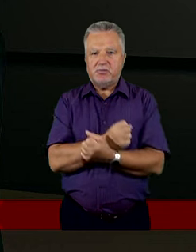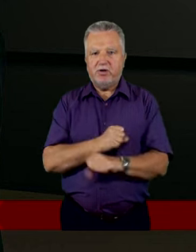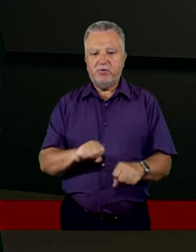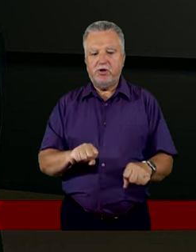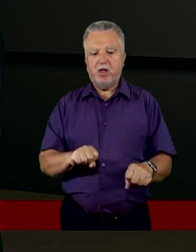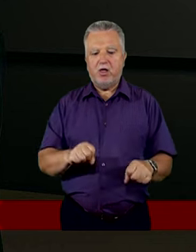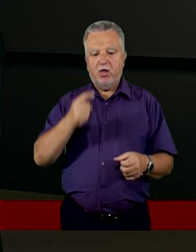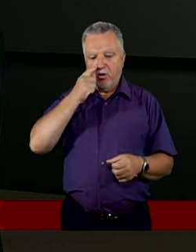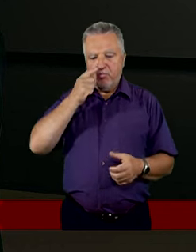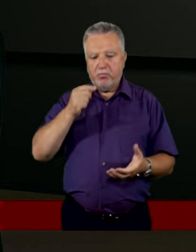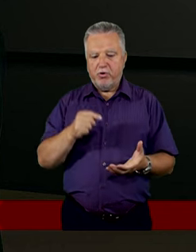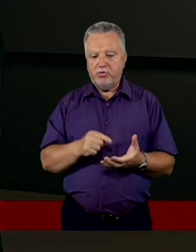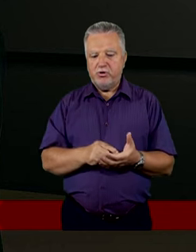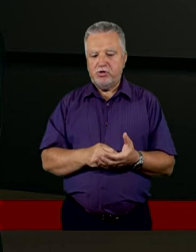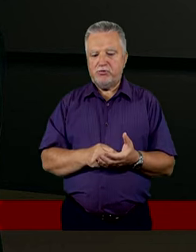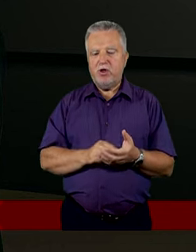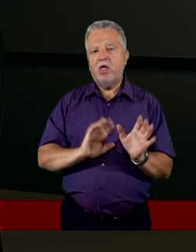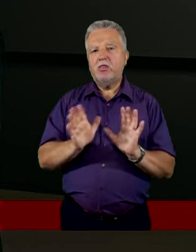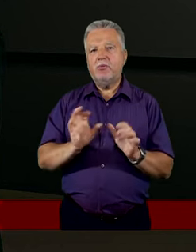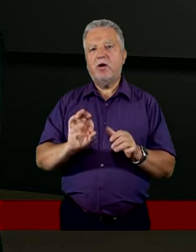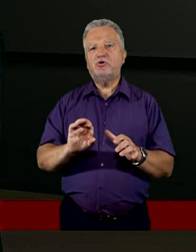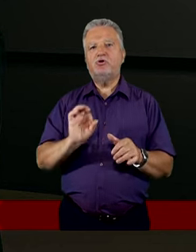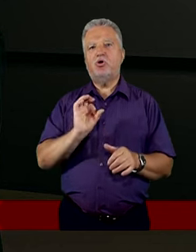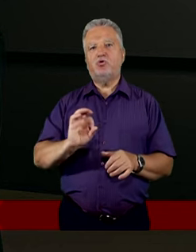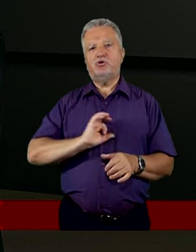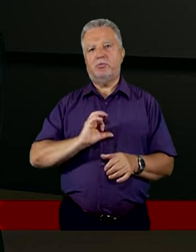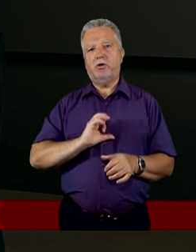przede wszystkim powinniśmy dbać o siebie.